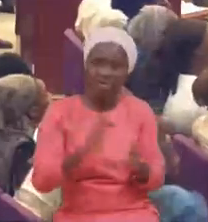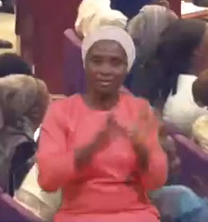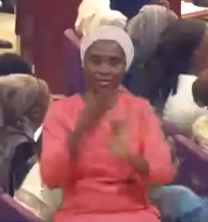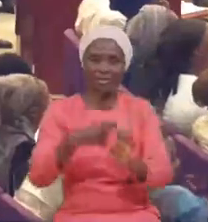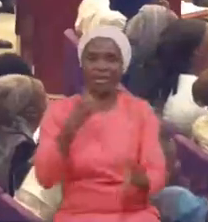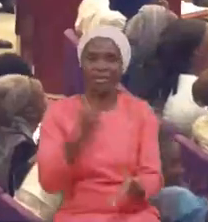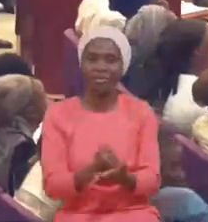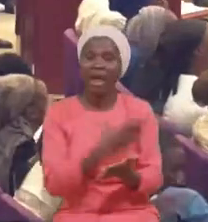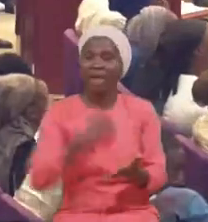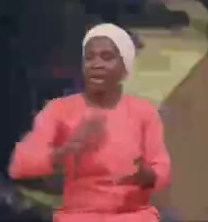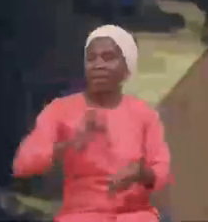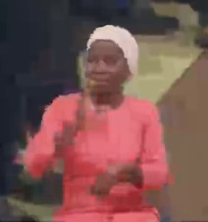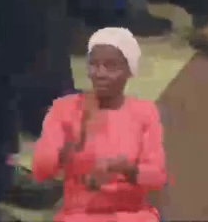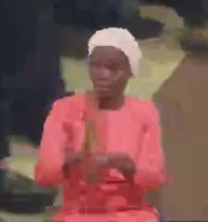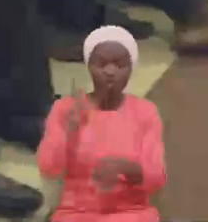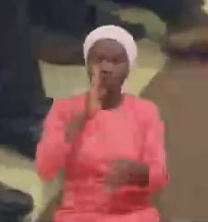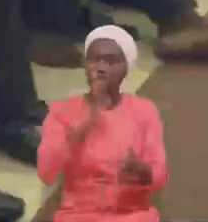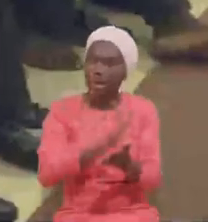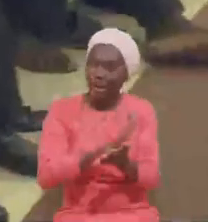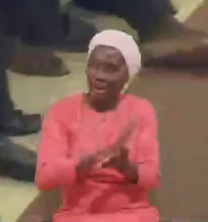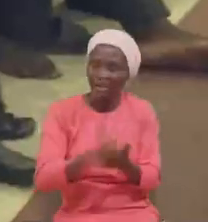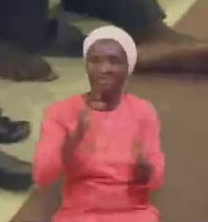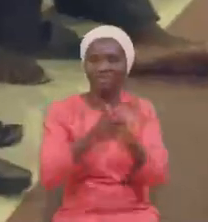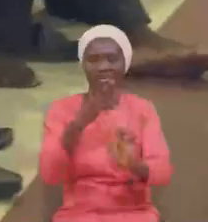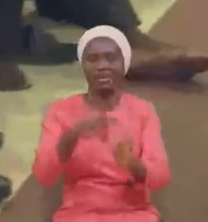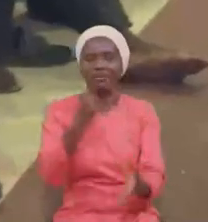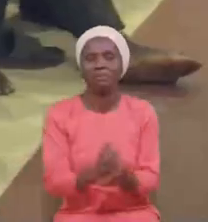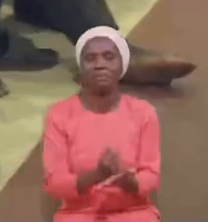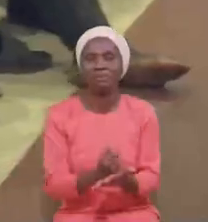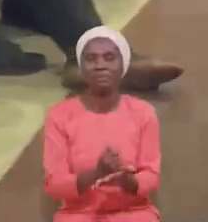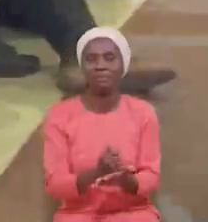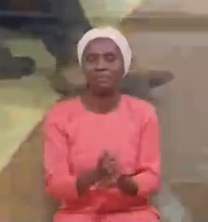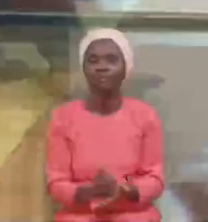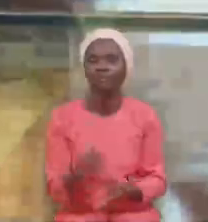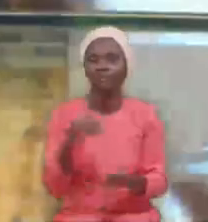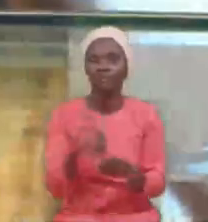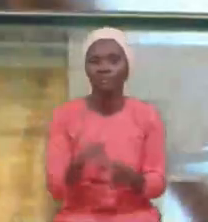purifiée. Notre église sera pure.